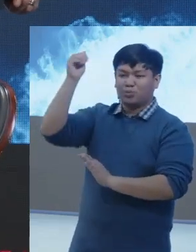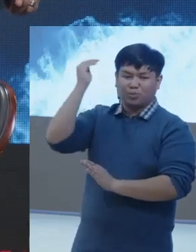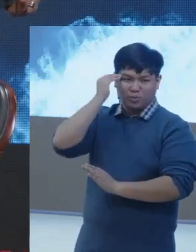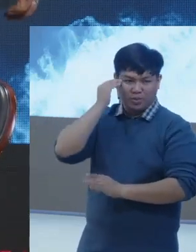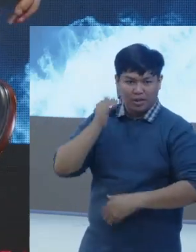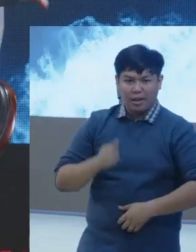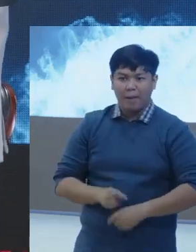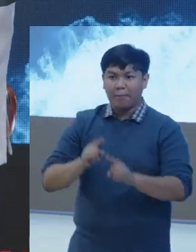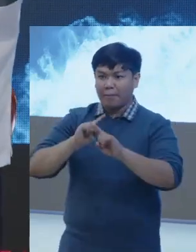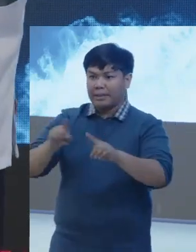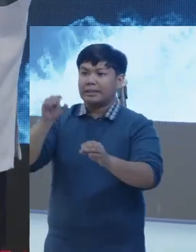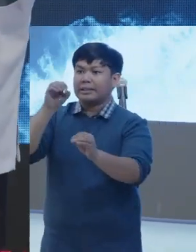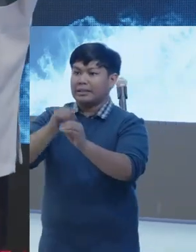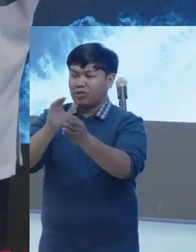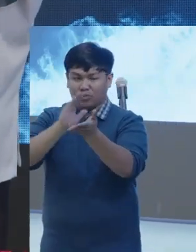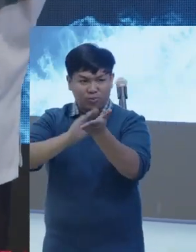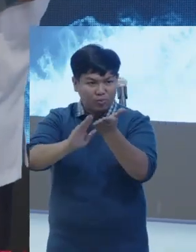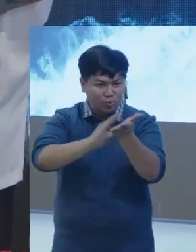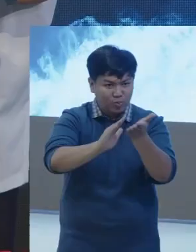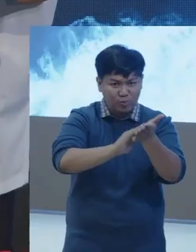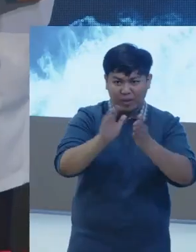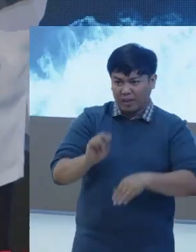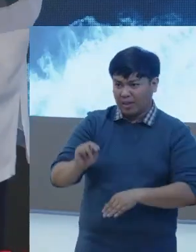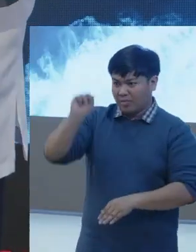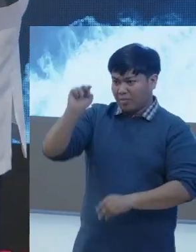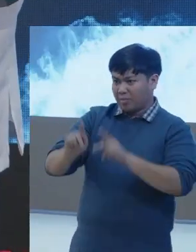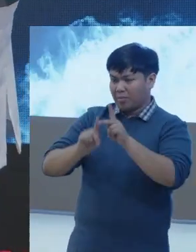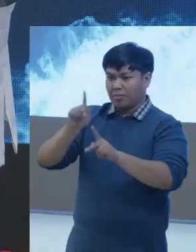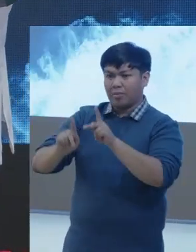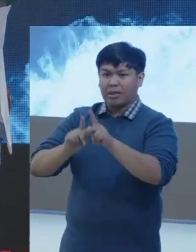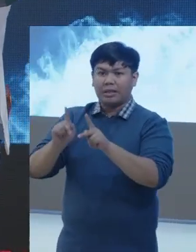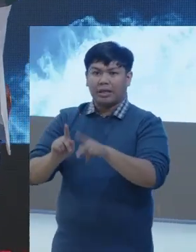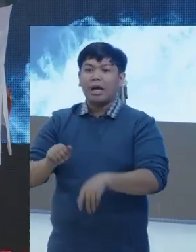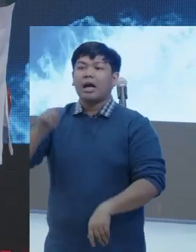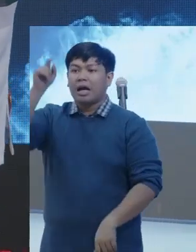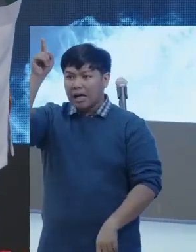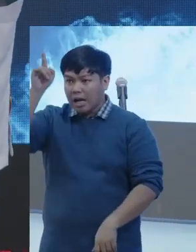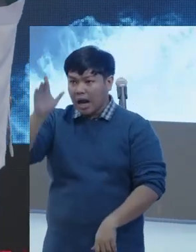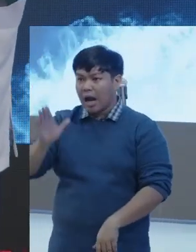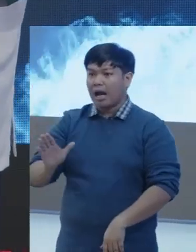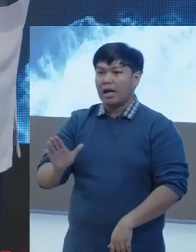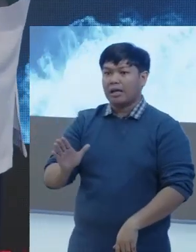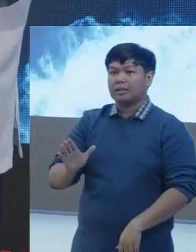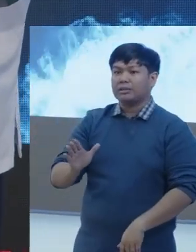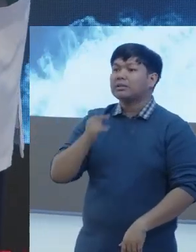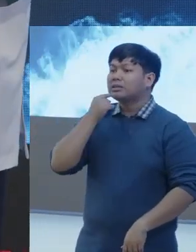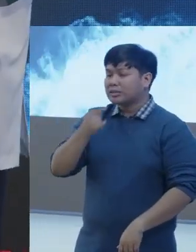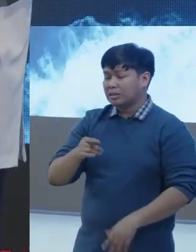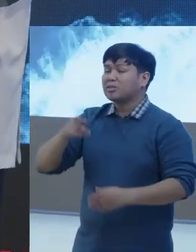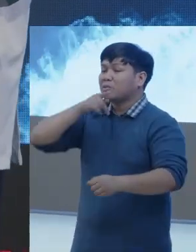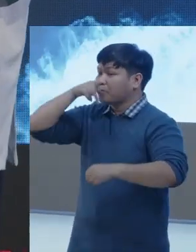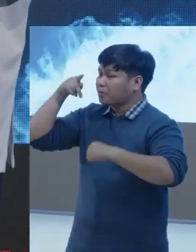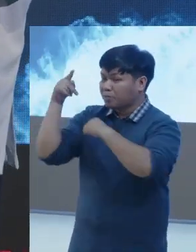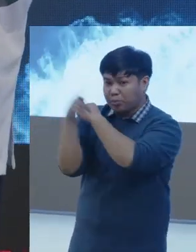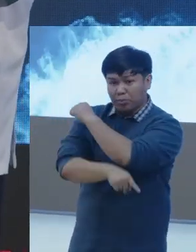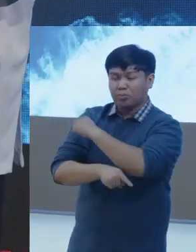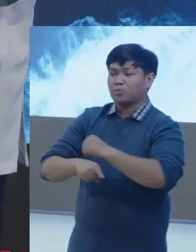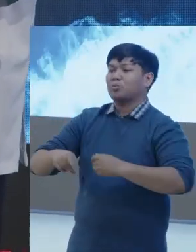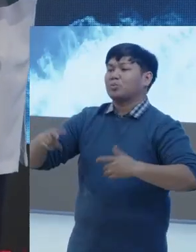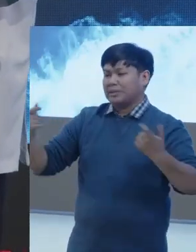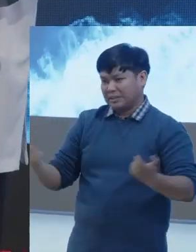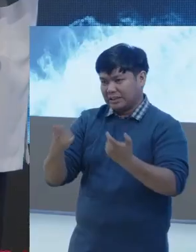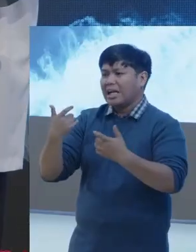sa pagpapatawad niya sa mga taga-Nineveh, hindi inalis ng Diyos ang parusa sa kasalanan sa kanila.